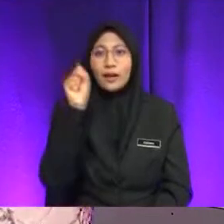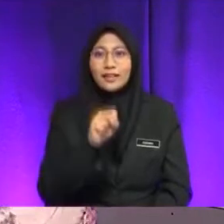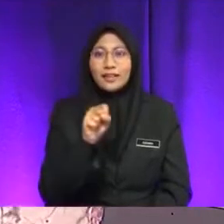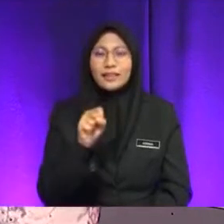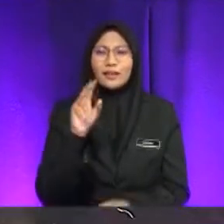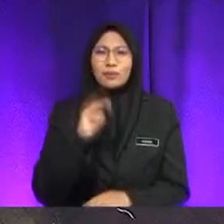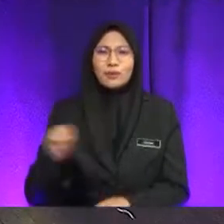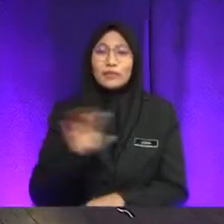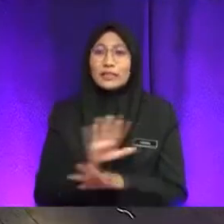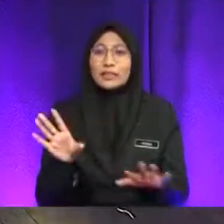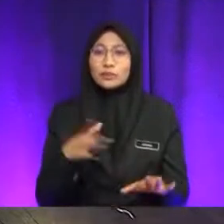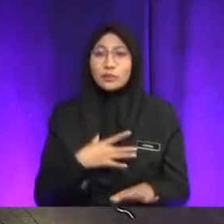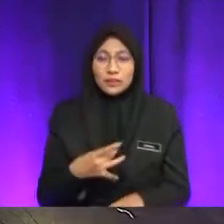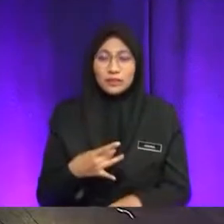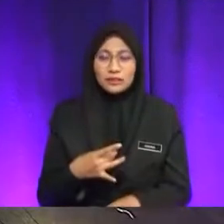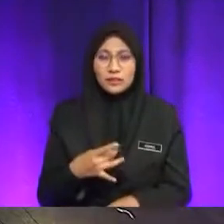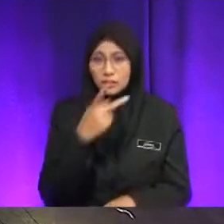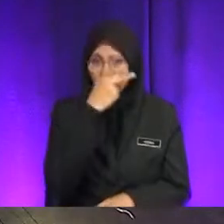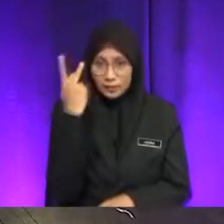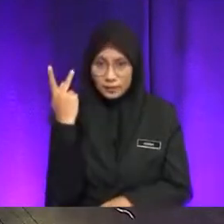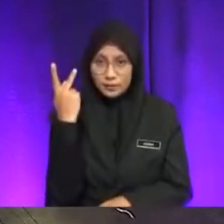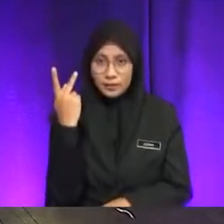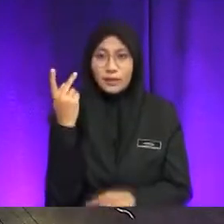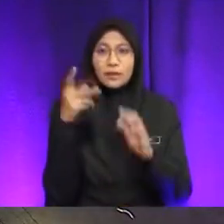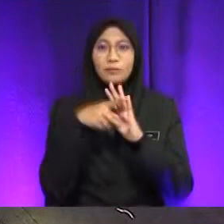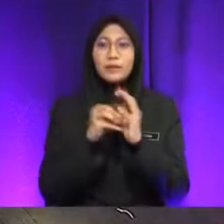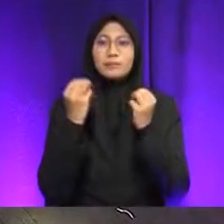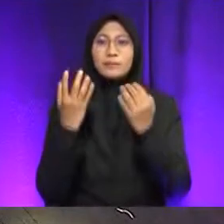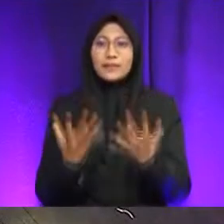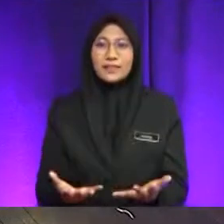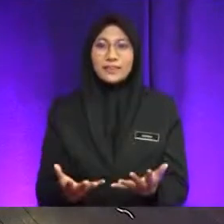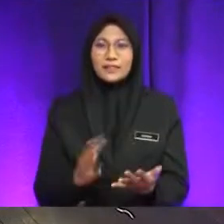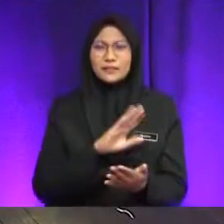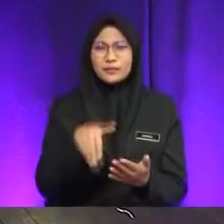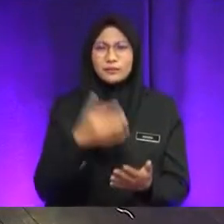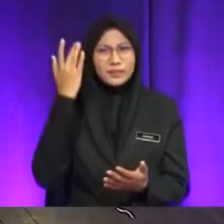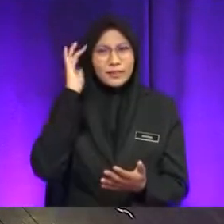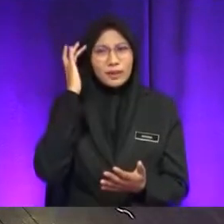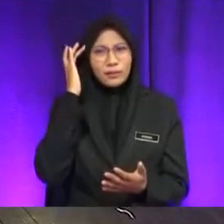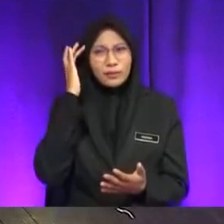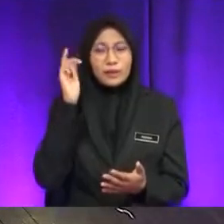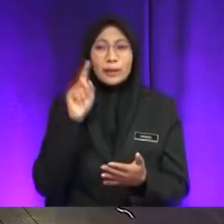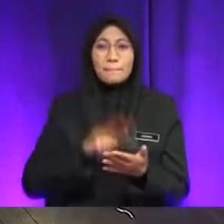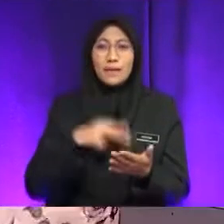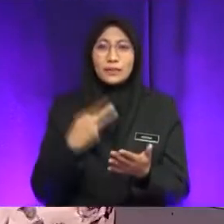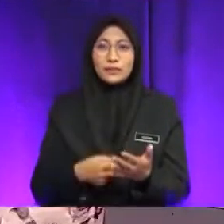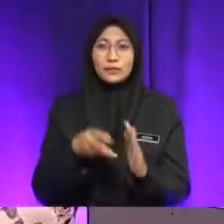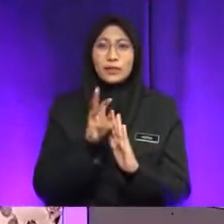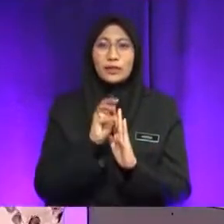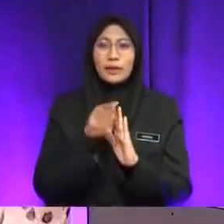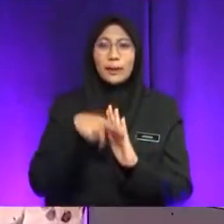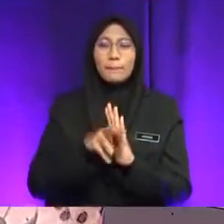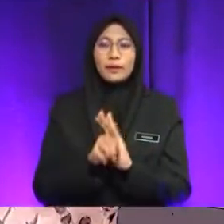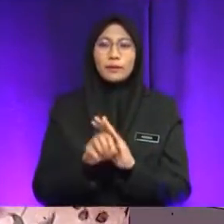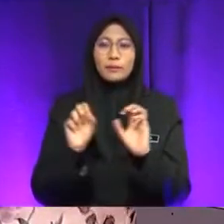kemarilah digemari Sebab pemberatnya semua Anun apa boleh ubah pemrek semua pembeli